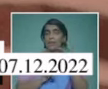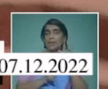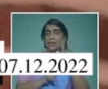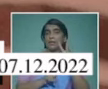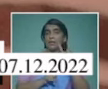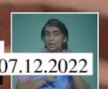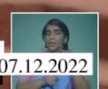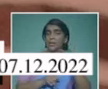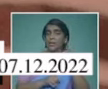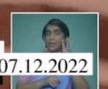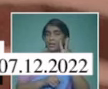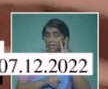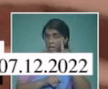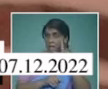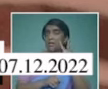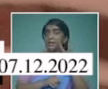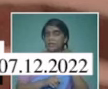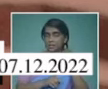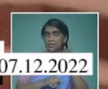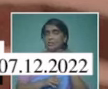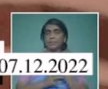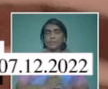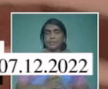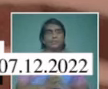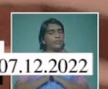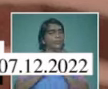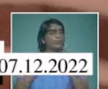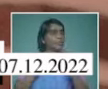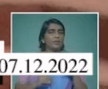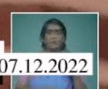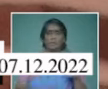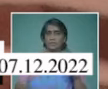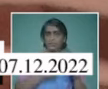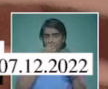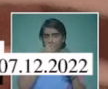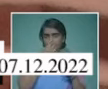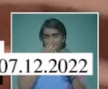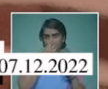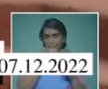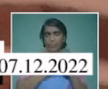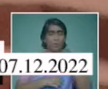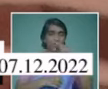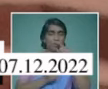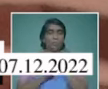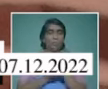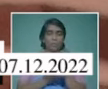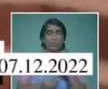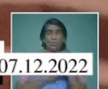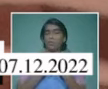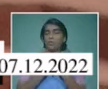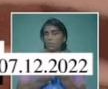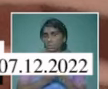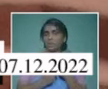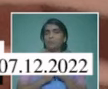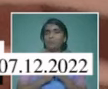200 உறுப்பினர்கள் தங்களுக்கு கடல் பண்ணை தேவை, கடலட்டை பண்ணை தேவை என்று சொல்லி விண்ணப்பித்திருக்கின்றார்கள். அது வெளிப்படையாக நேற்றைக்கு